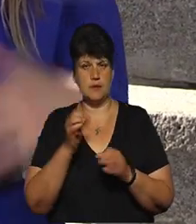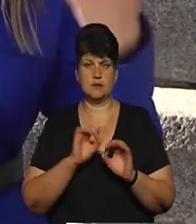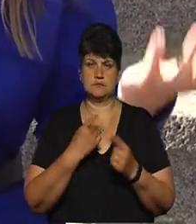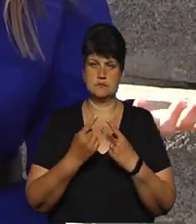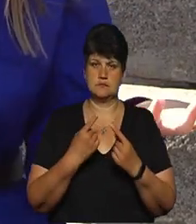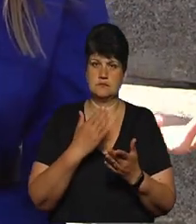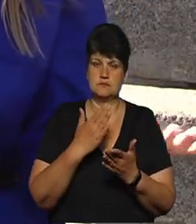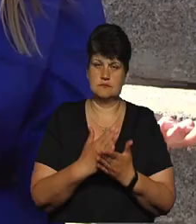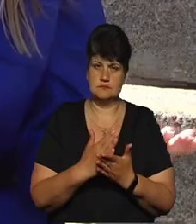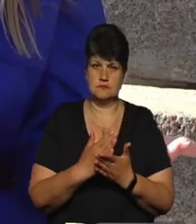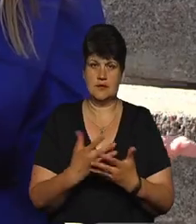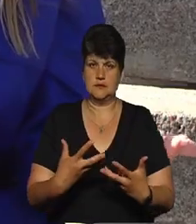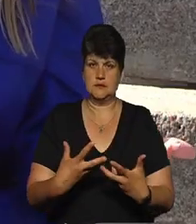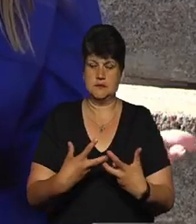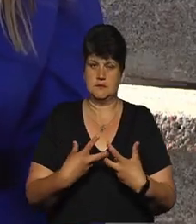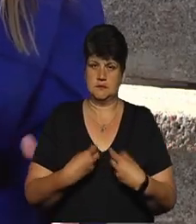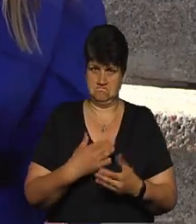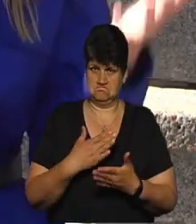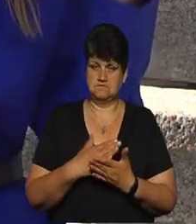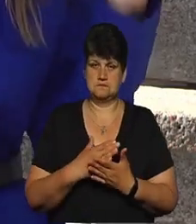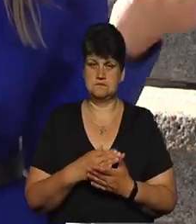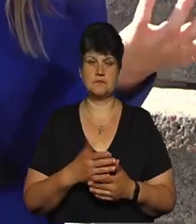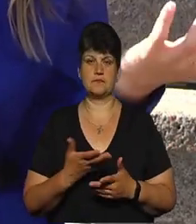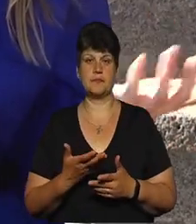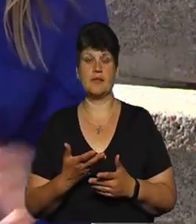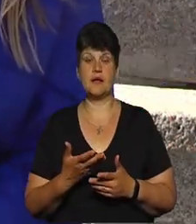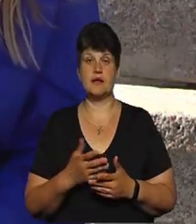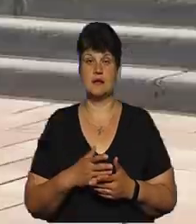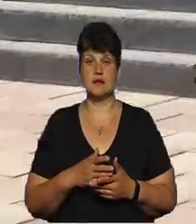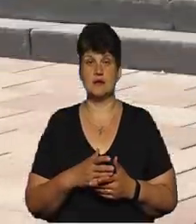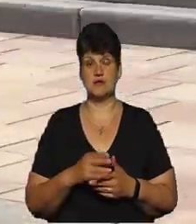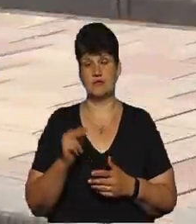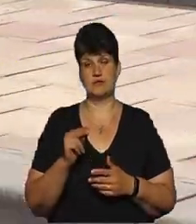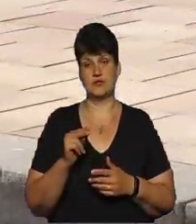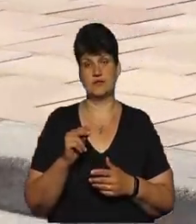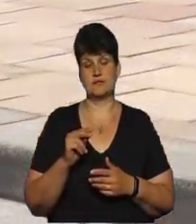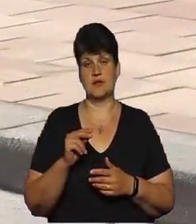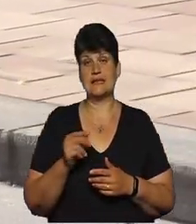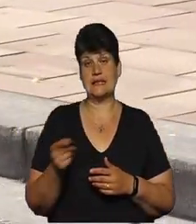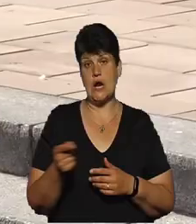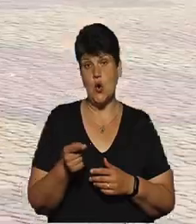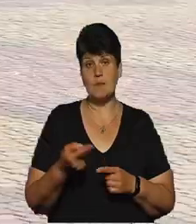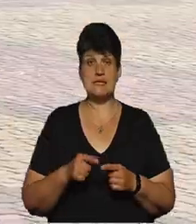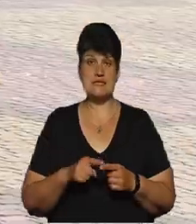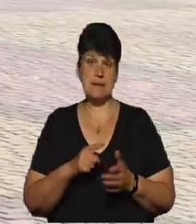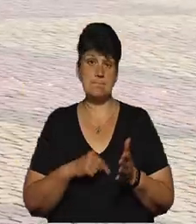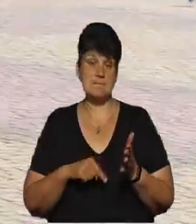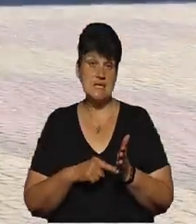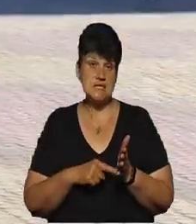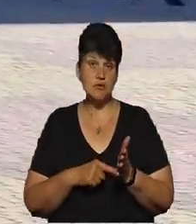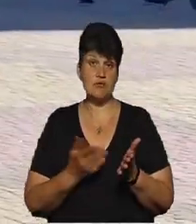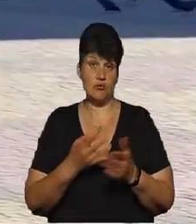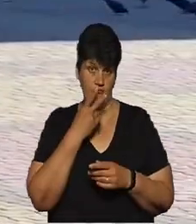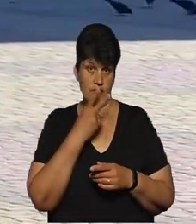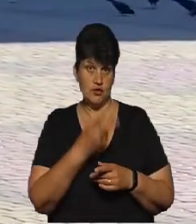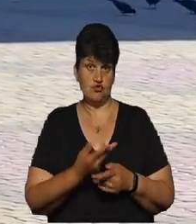чином надихаються, по-перше, розмовляти українською, а по-друге, вчать так українську. Тернопіль – це місто, в якому видно, що життя